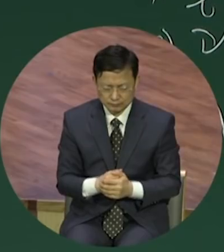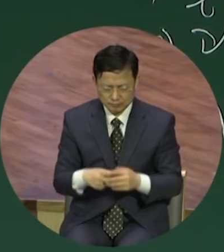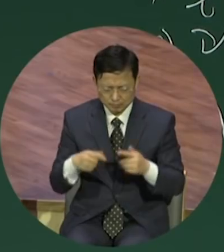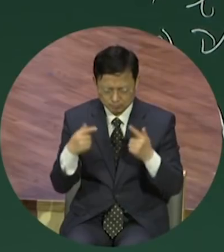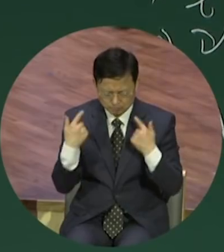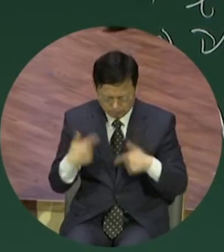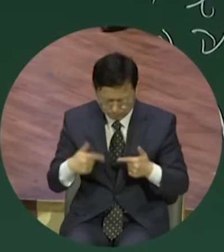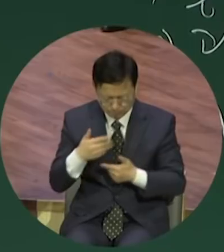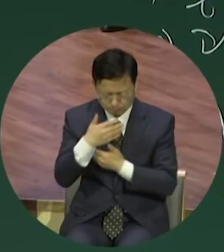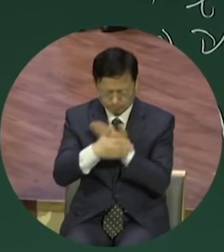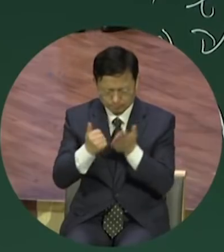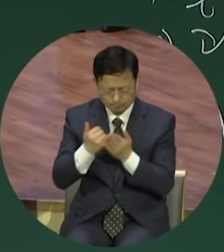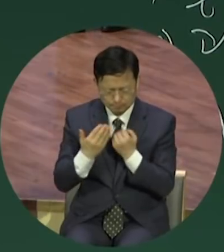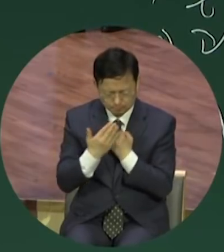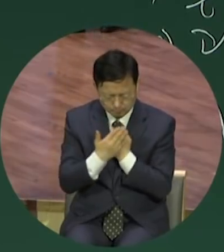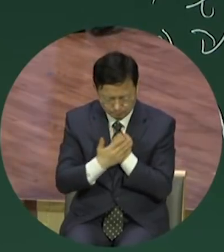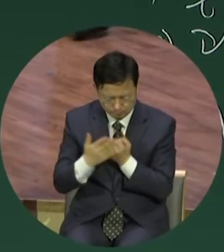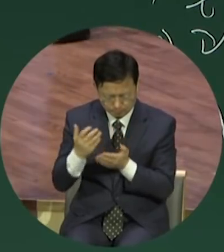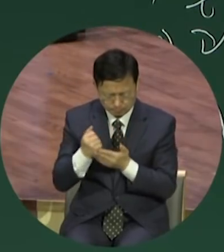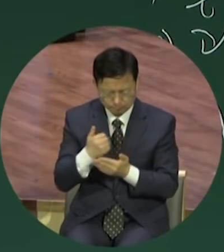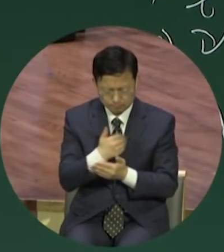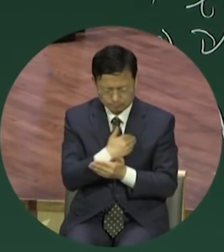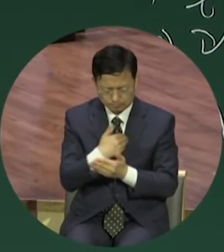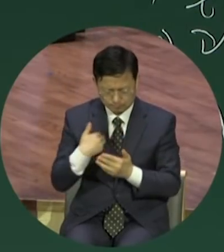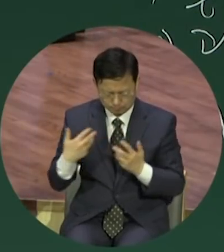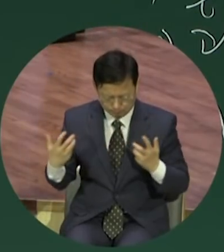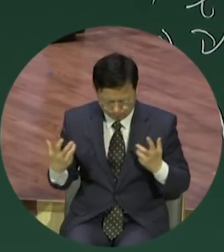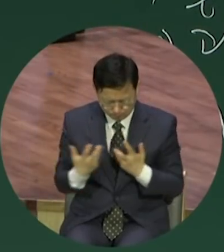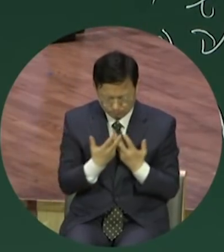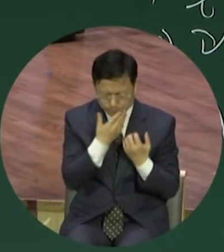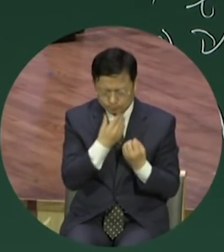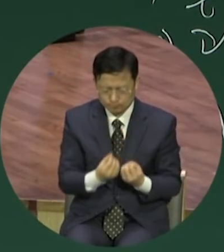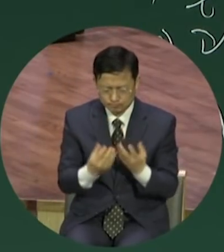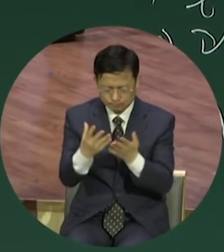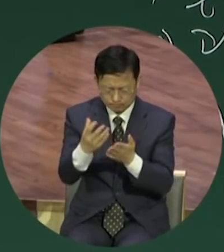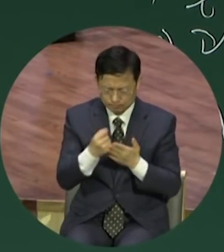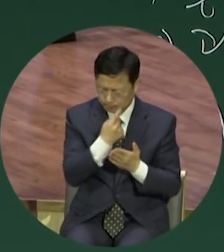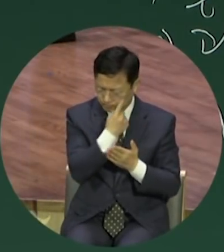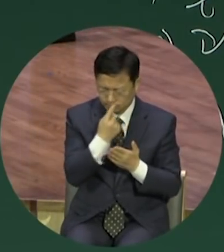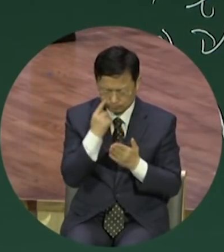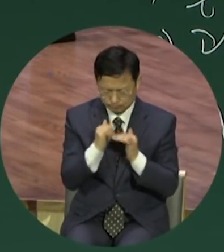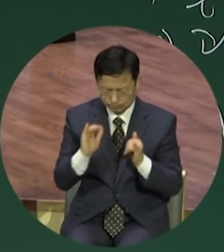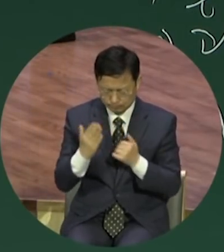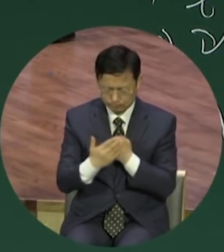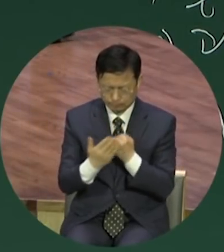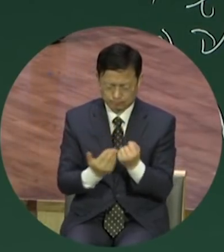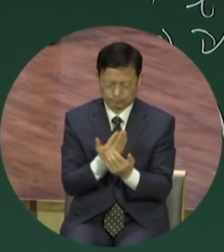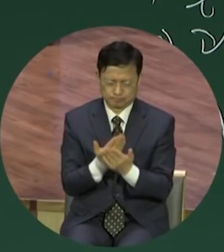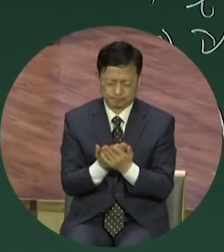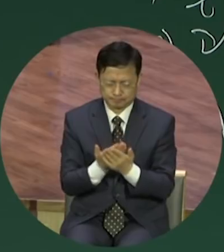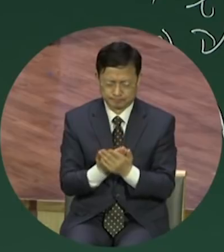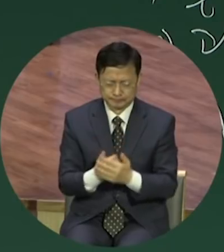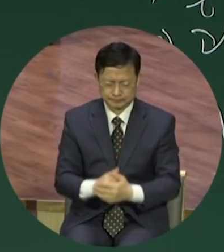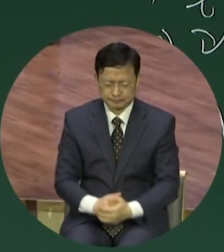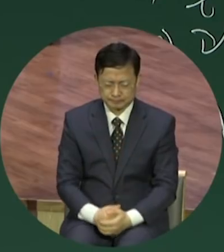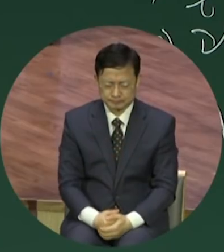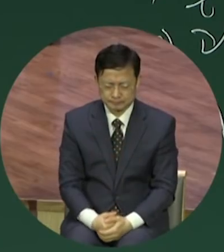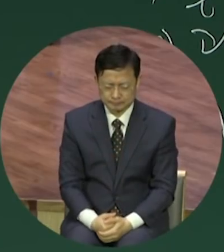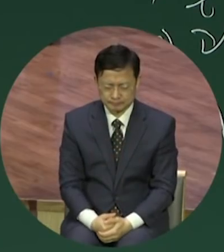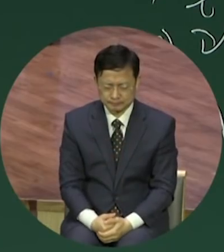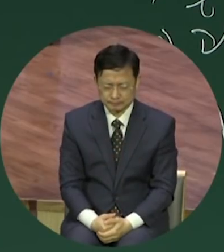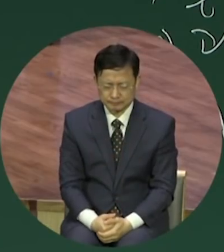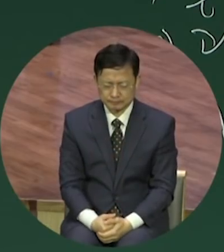날마다 하나님의 은혜로 충만한 축복을 누리는 증인 되게 하옵소서. And may they stand as witnesses who every single